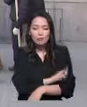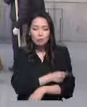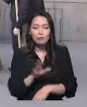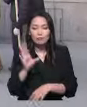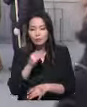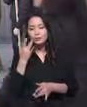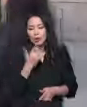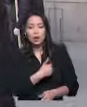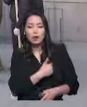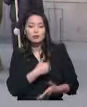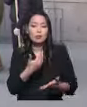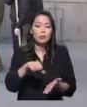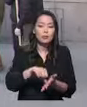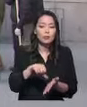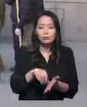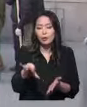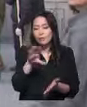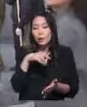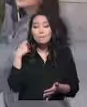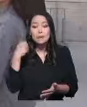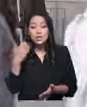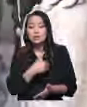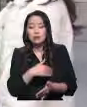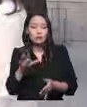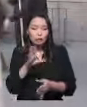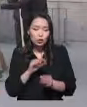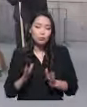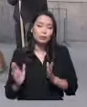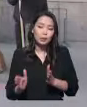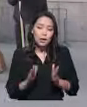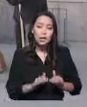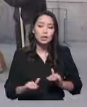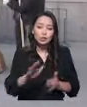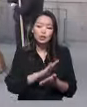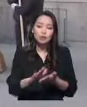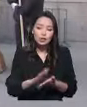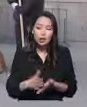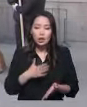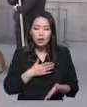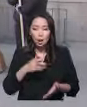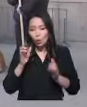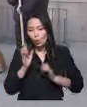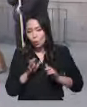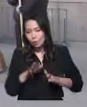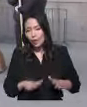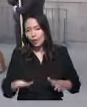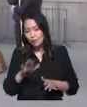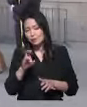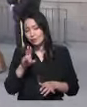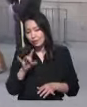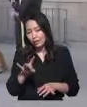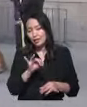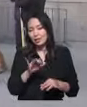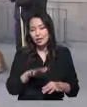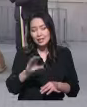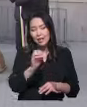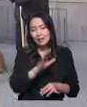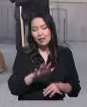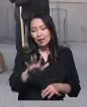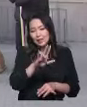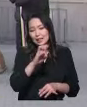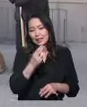инициативы нашего президента. Будем наводить порядок на территориях наших корпусов. Акцию как челлендж приняли от студентов Евразийского